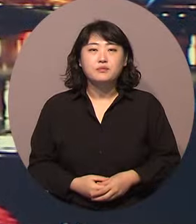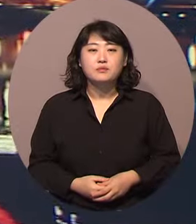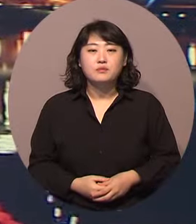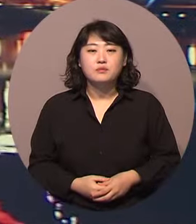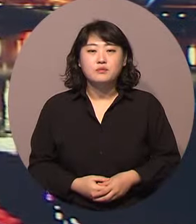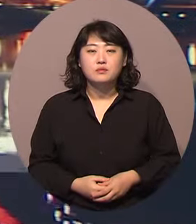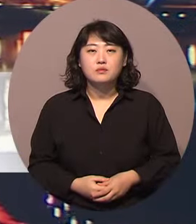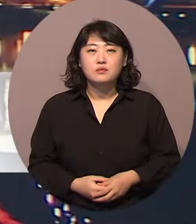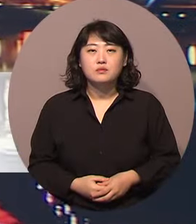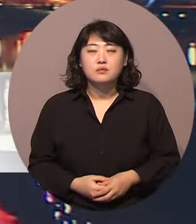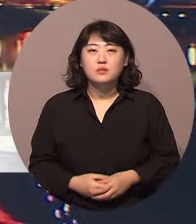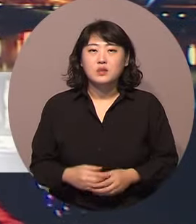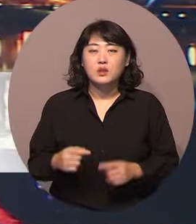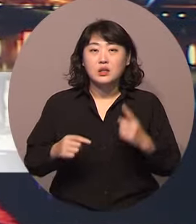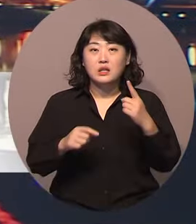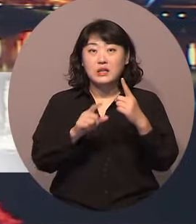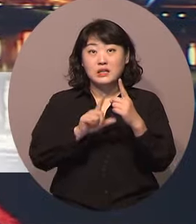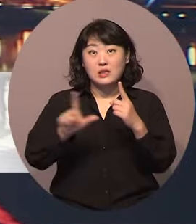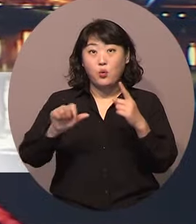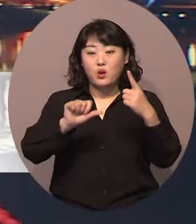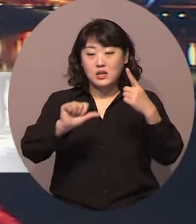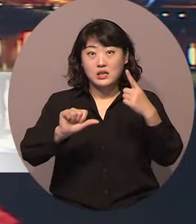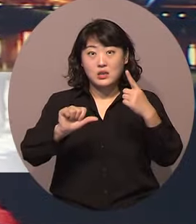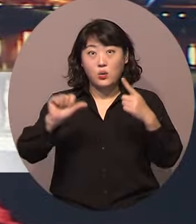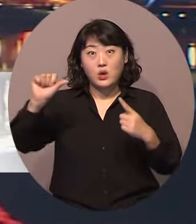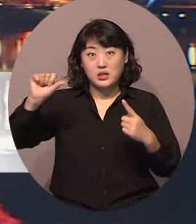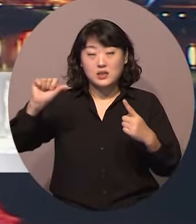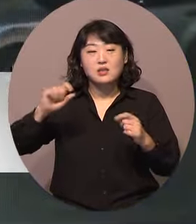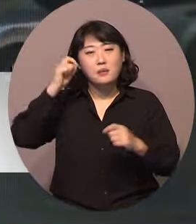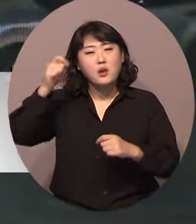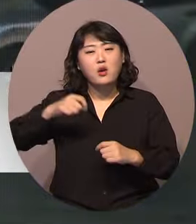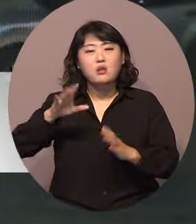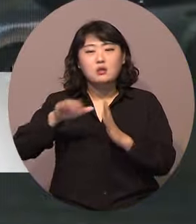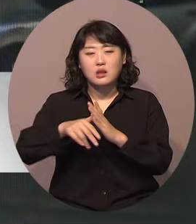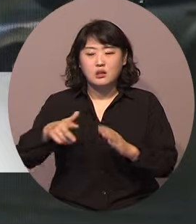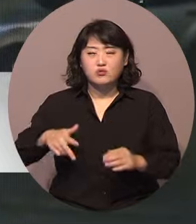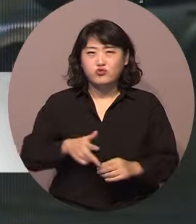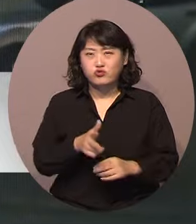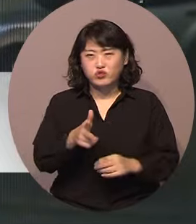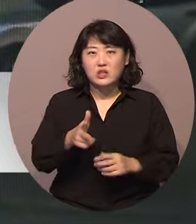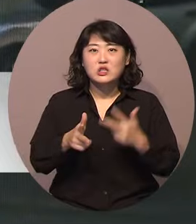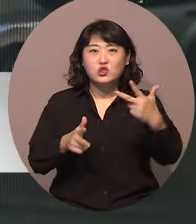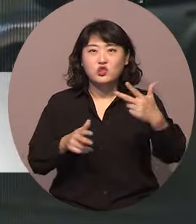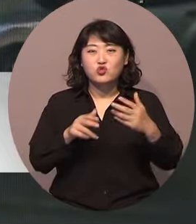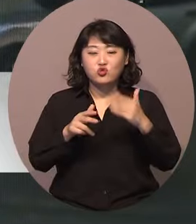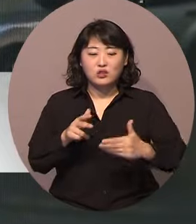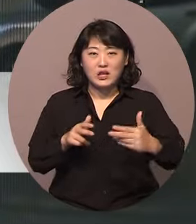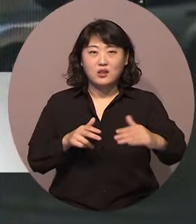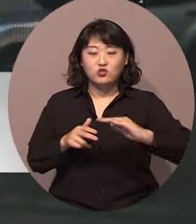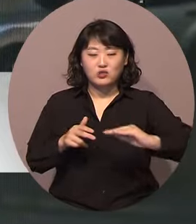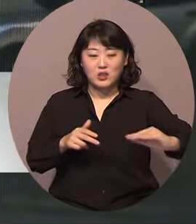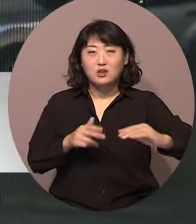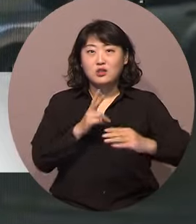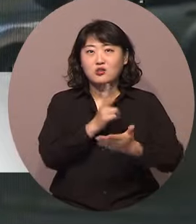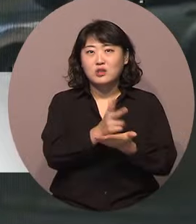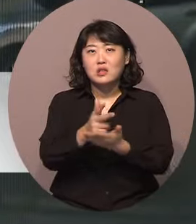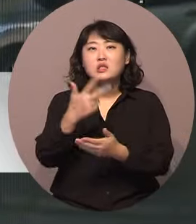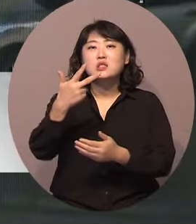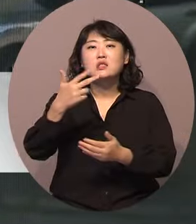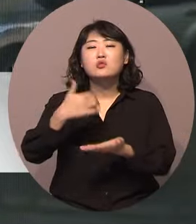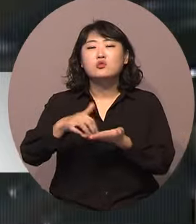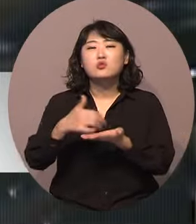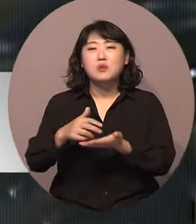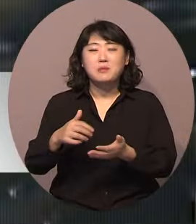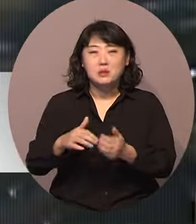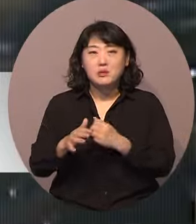지난일 새벽 대전에 한 아파트에서 승용차가 주차된 차량 일곱 대를 치고 달아난 사건과 관련해 경찰이 운전자의